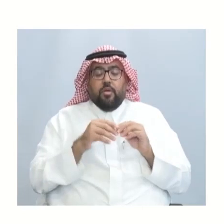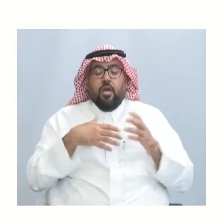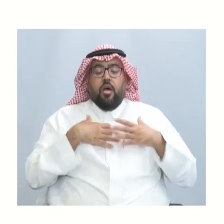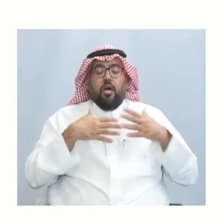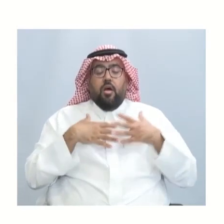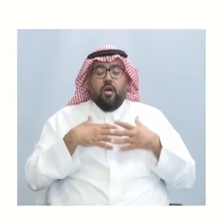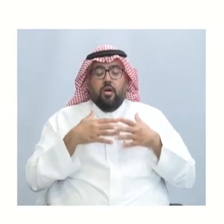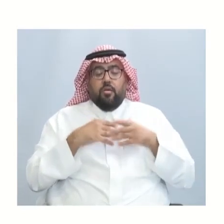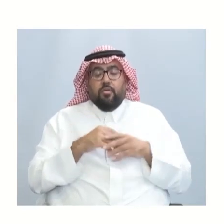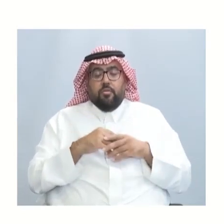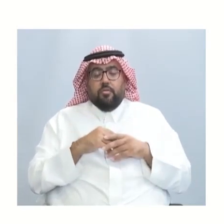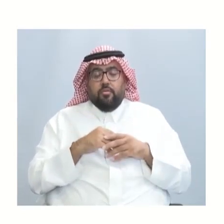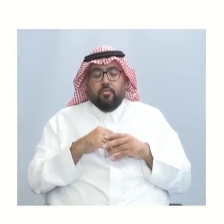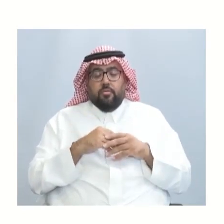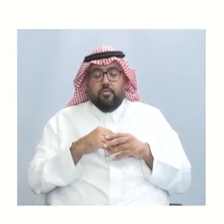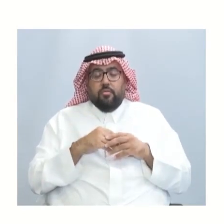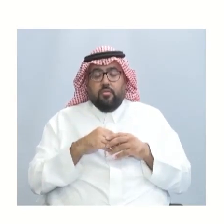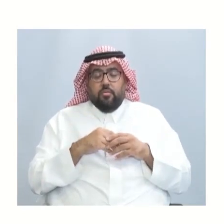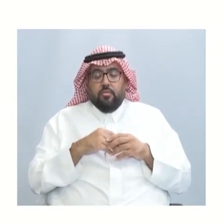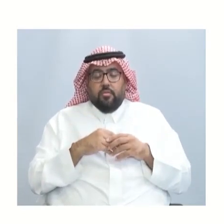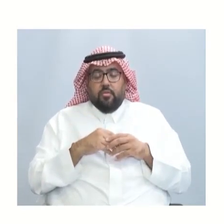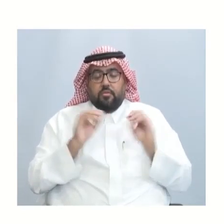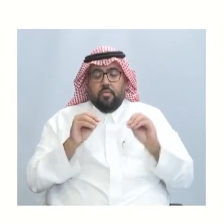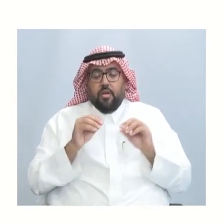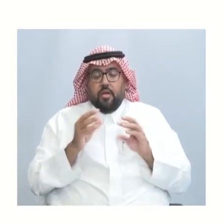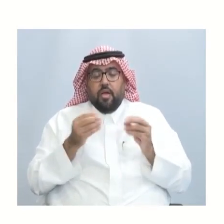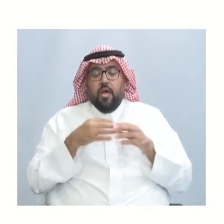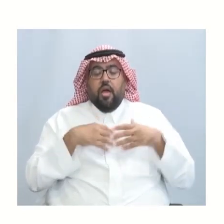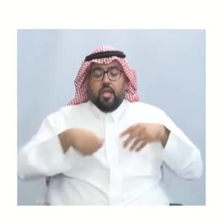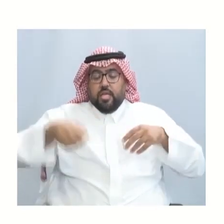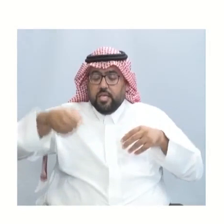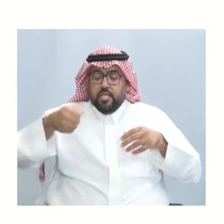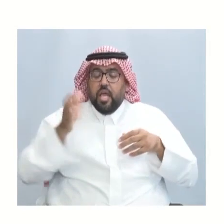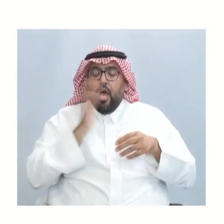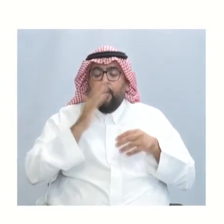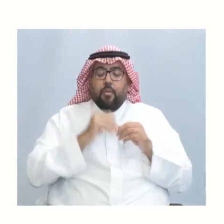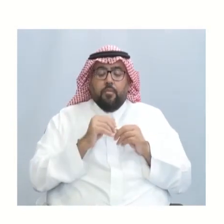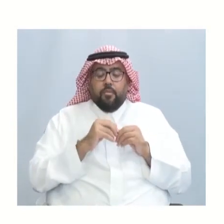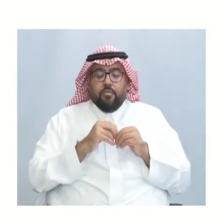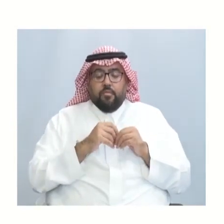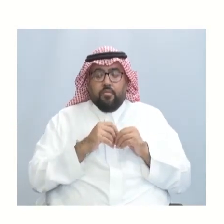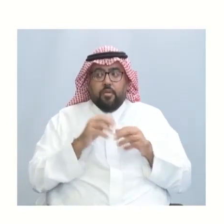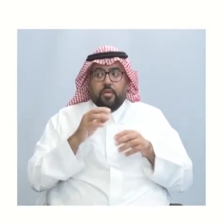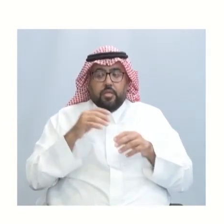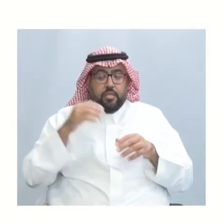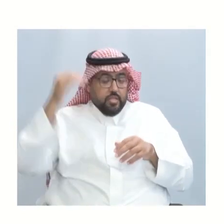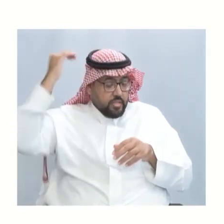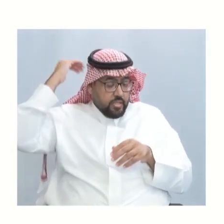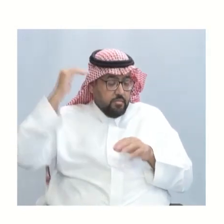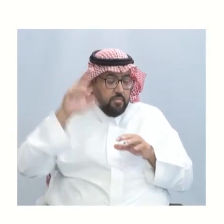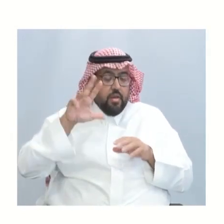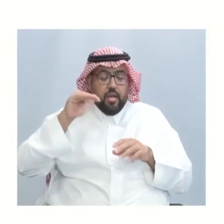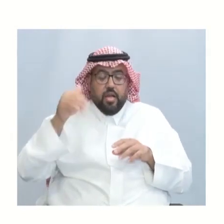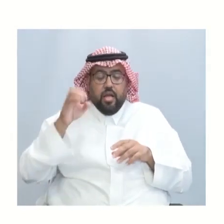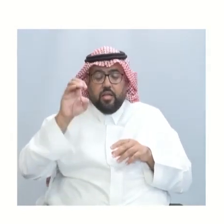في الزواحف بالرئات الطيور نلاحظ الرئات وجود الاكياس الهوائيه الثديات عضله الحجاب الحاجز والتي